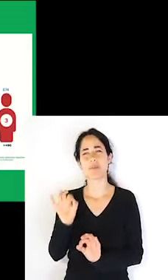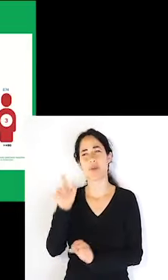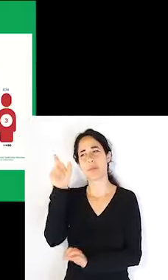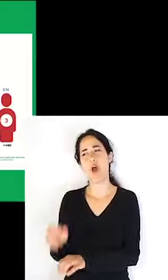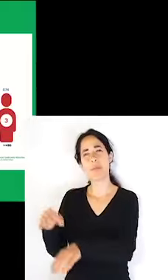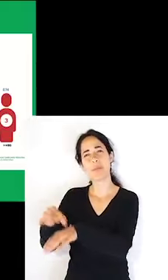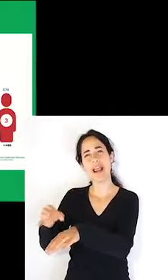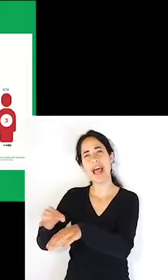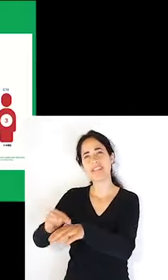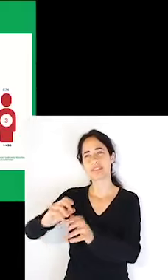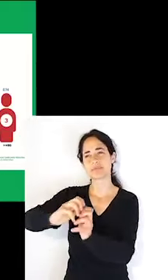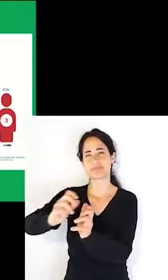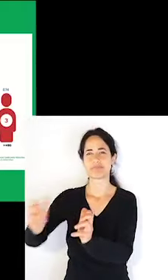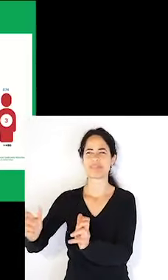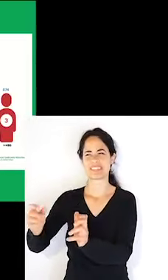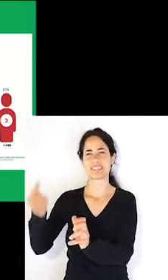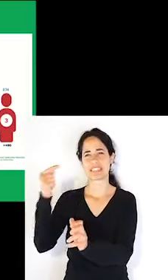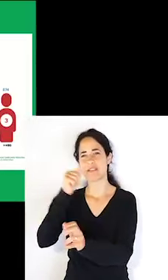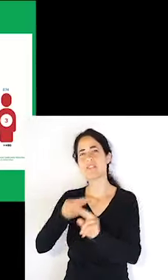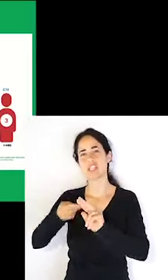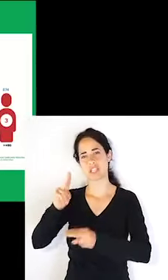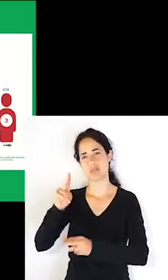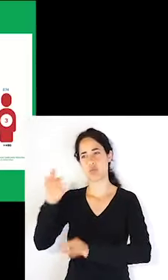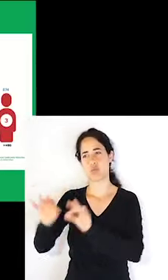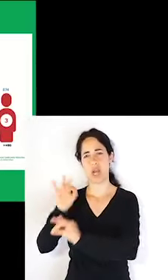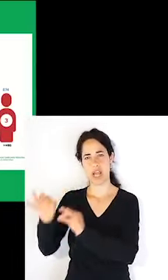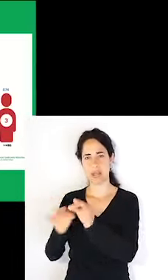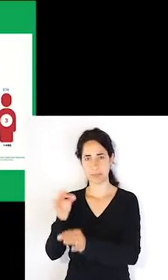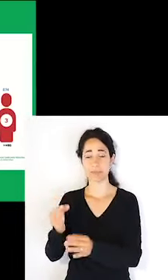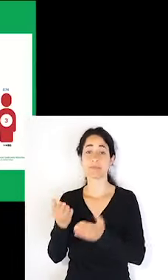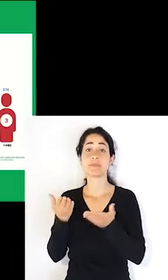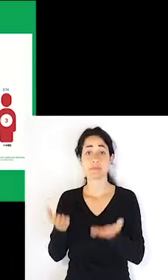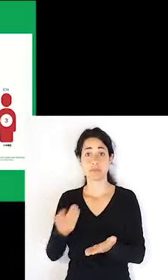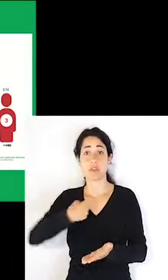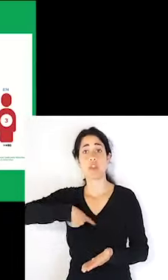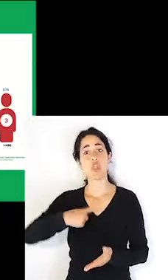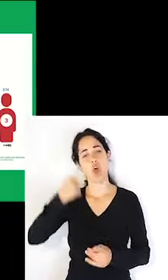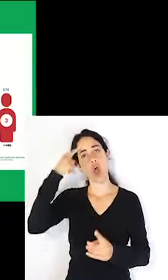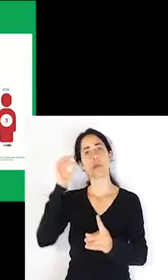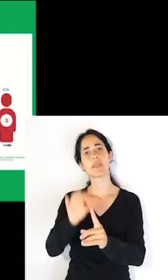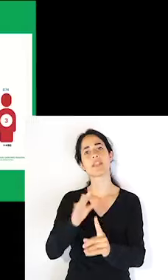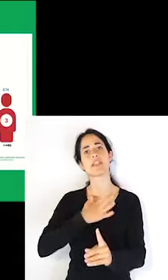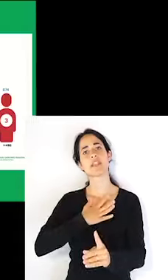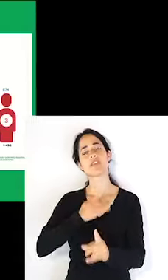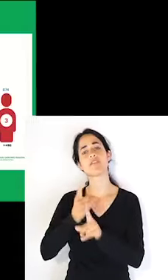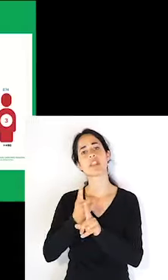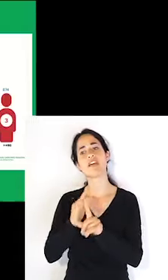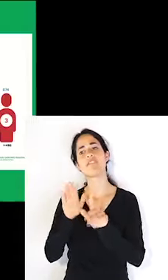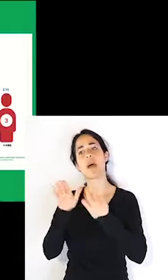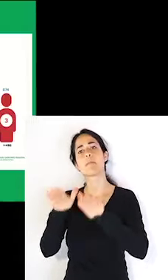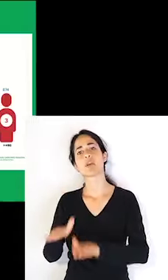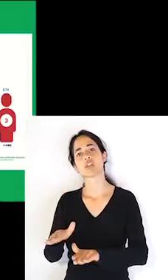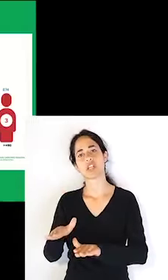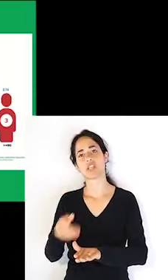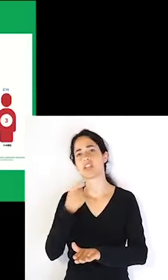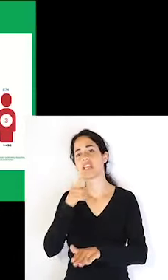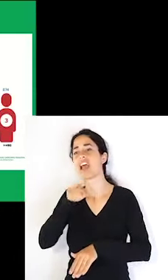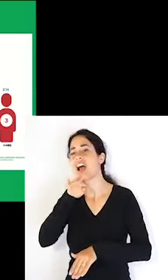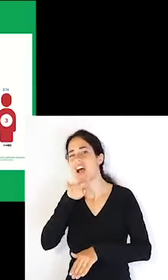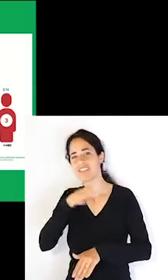paziente più difficile. E per questo noi dobbiamo proteggere ancora i nostri